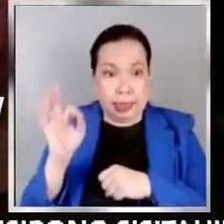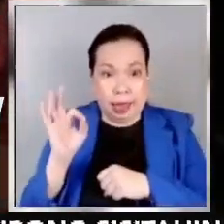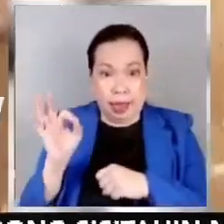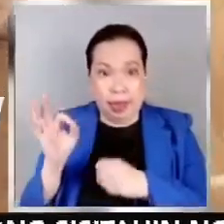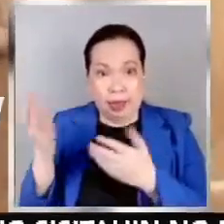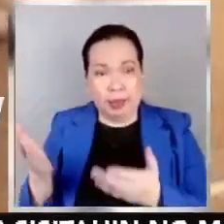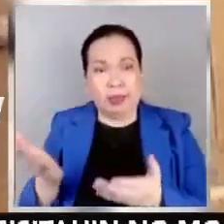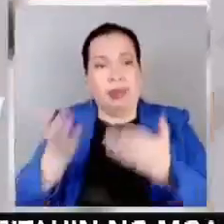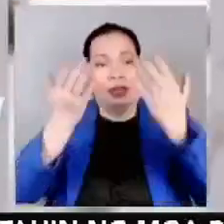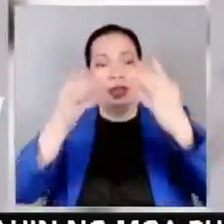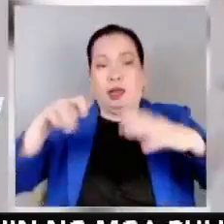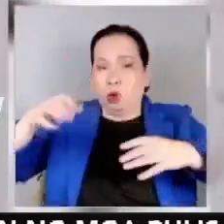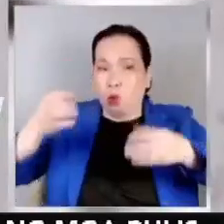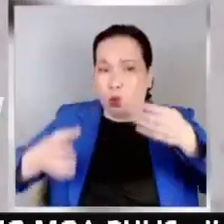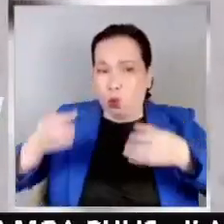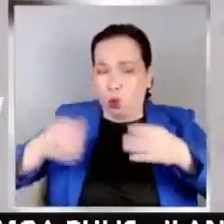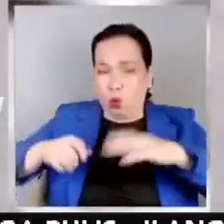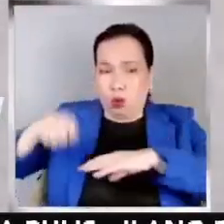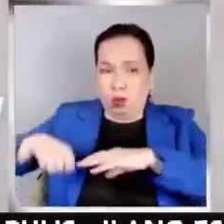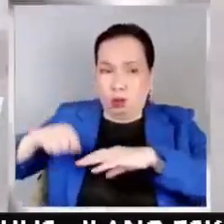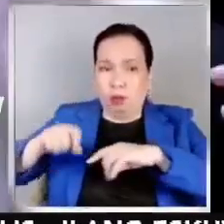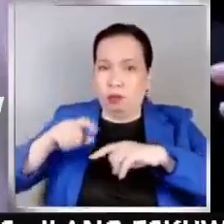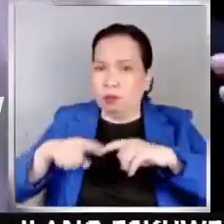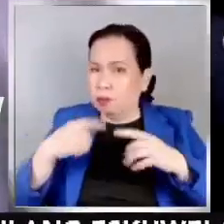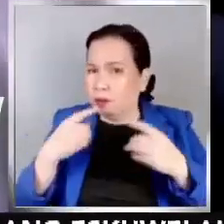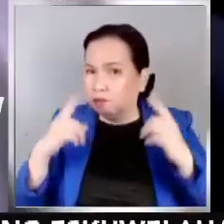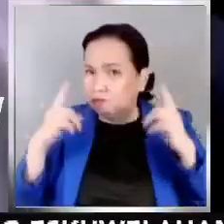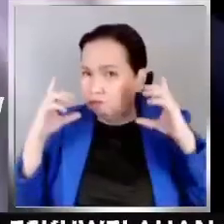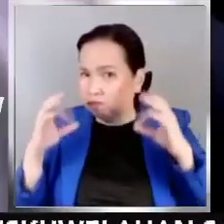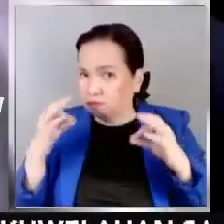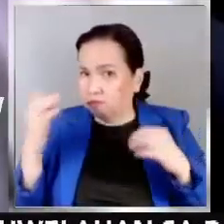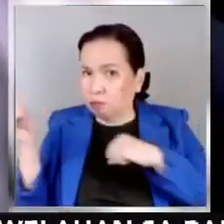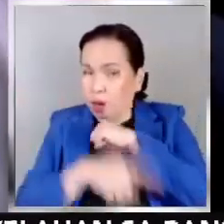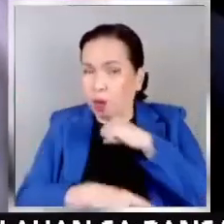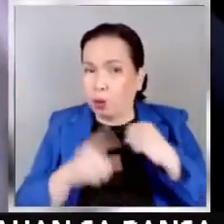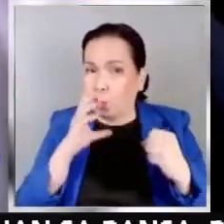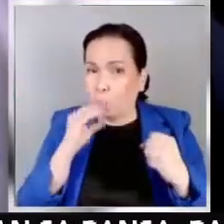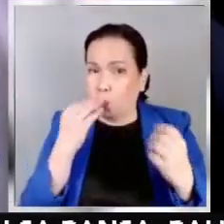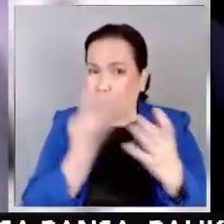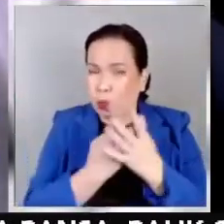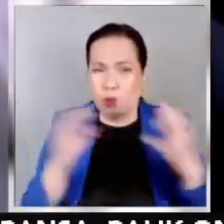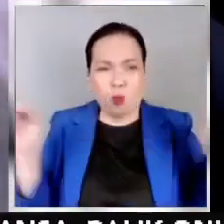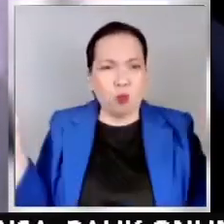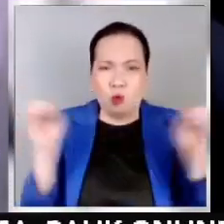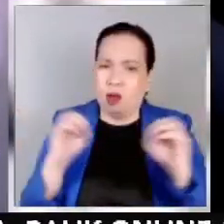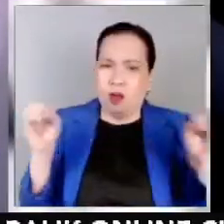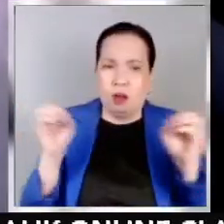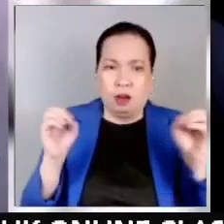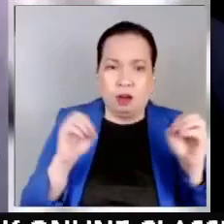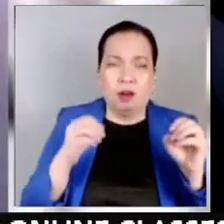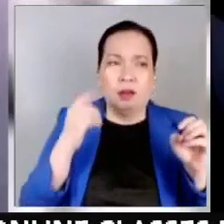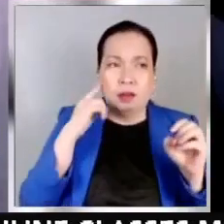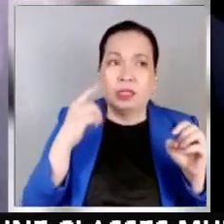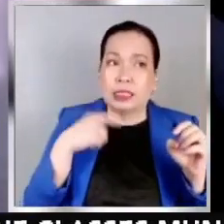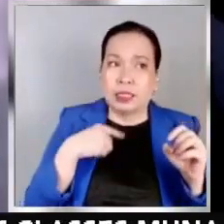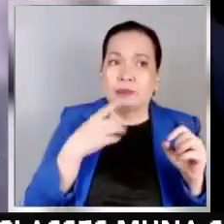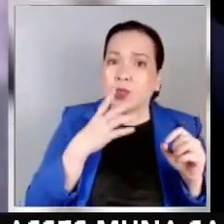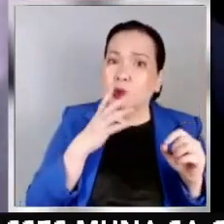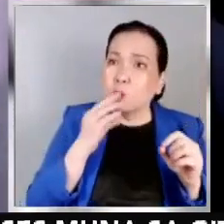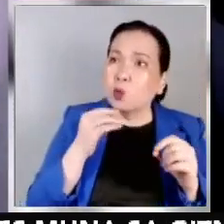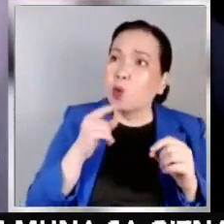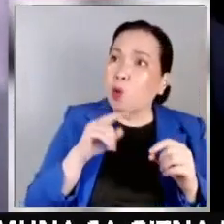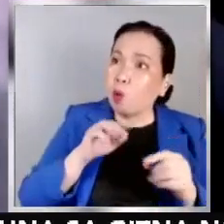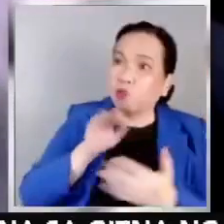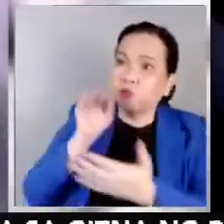hukuman. Yun nga lang, wala pang nakukulong. Ang pinakamagandahong na pwede maghabla ay ang competitor mismo. Sapagkat